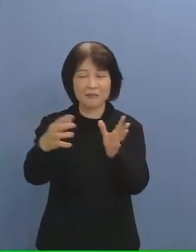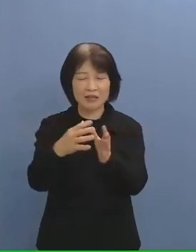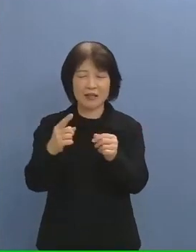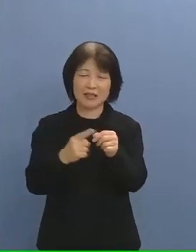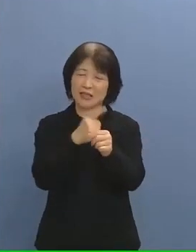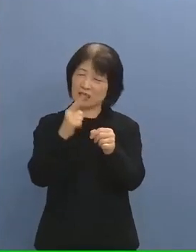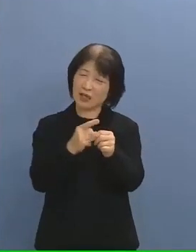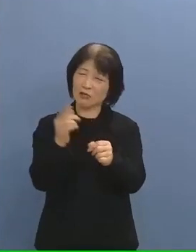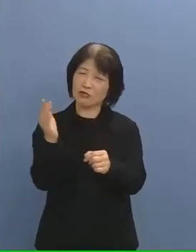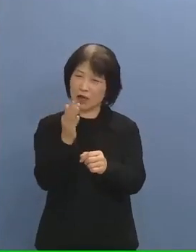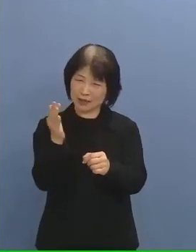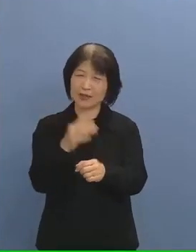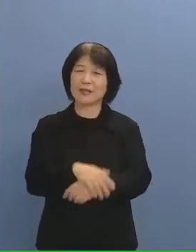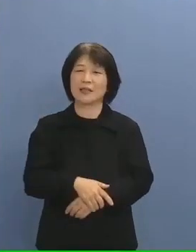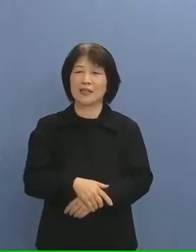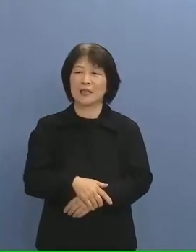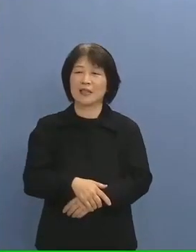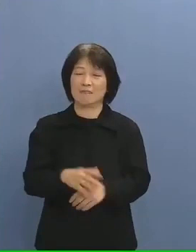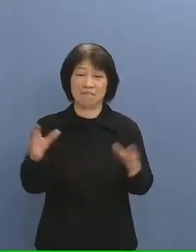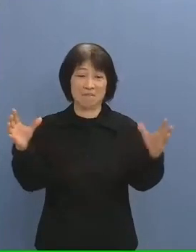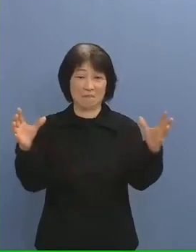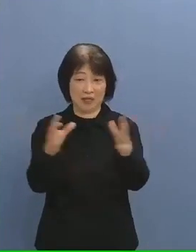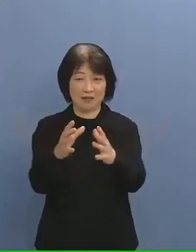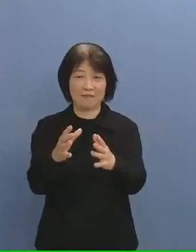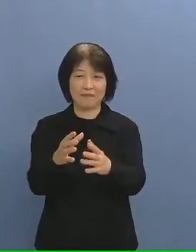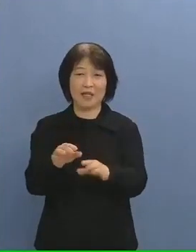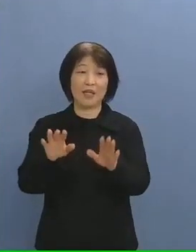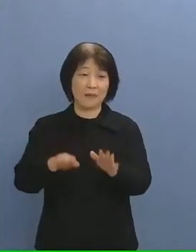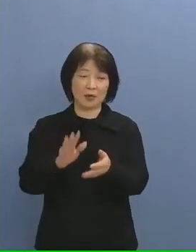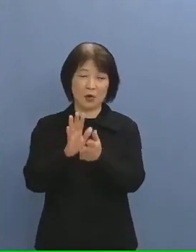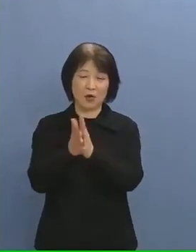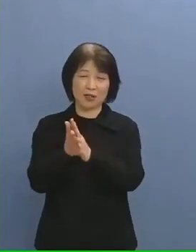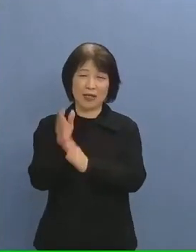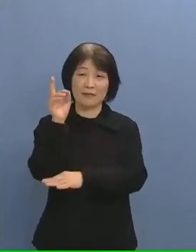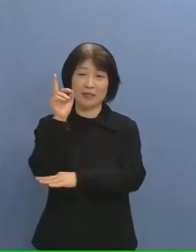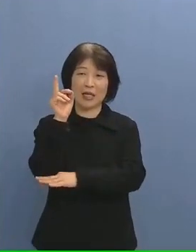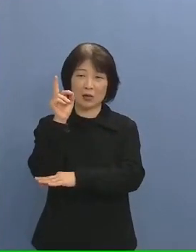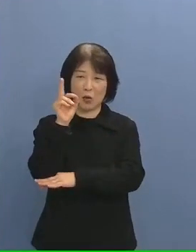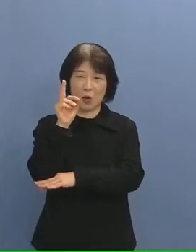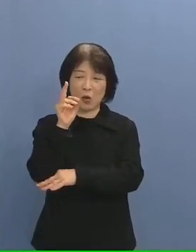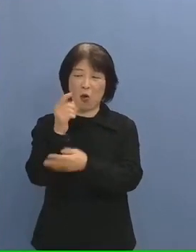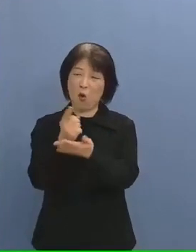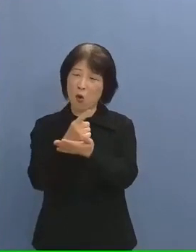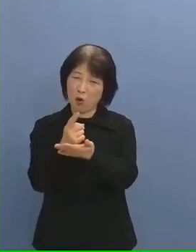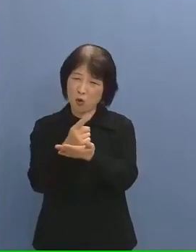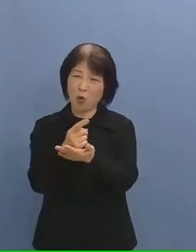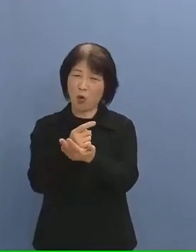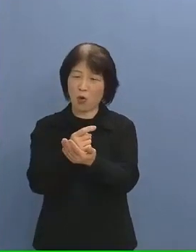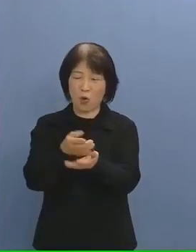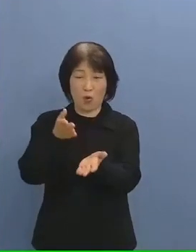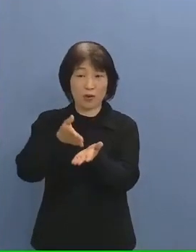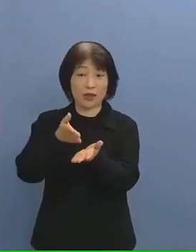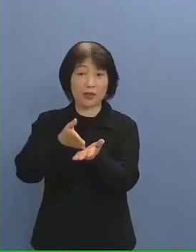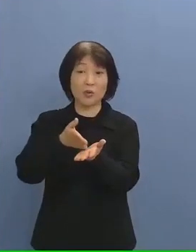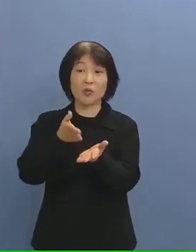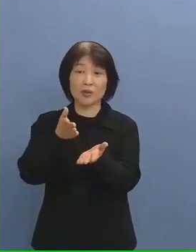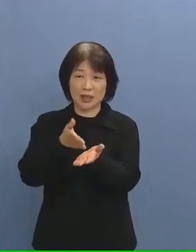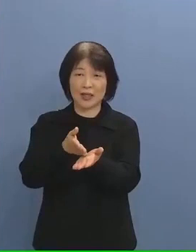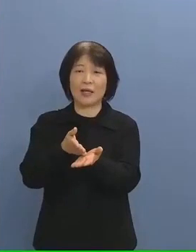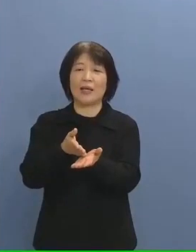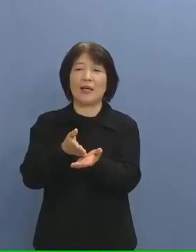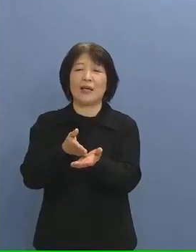程度だったということで、私から今の県政の方向性を説明させていただいて、その後